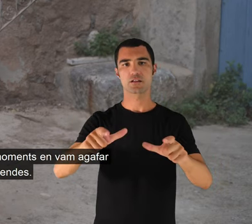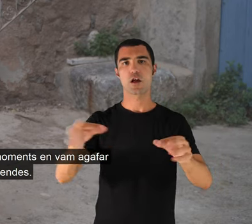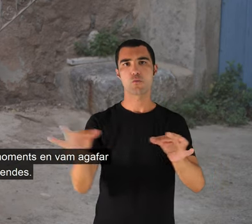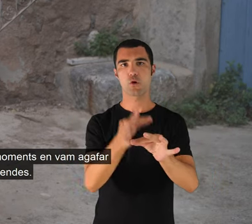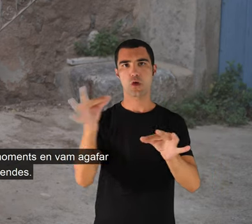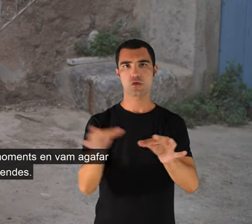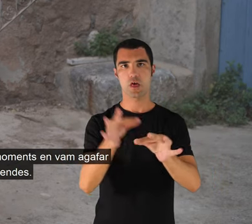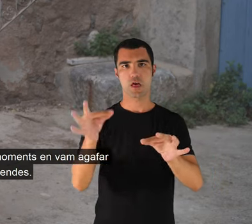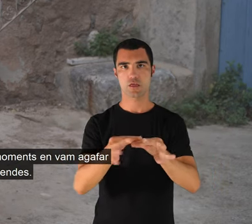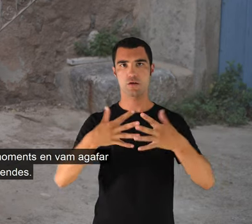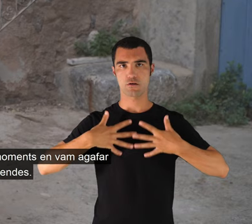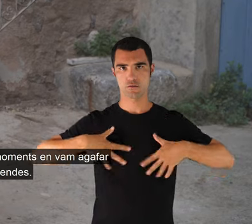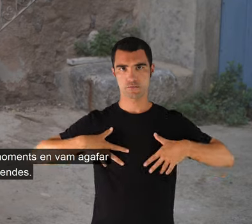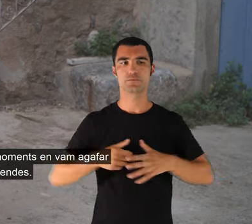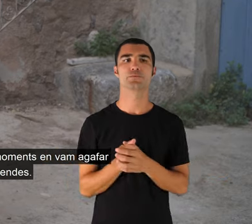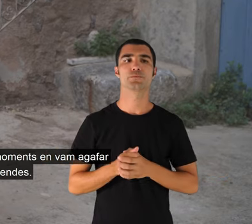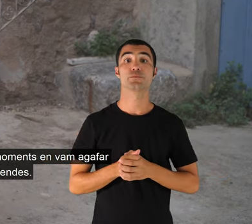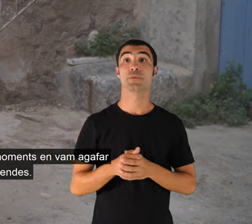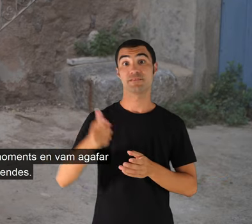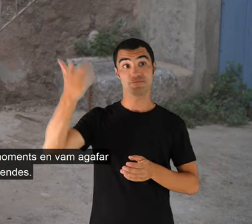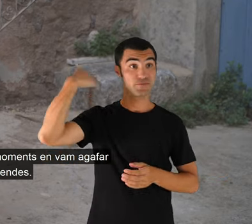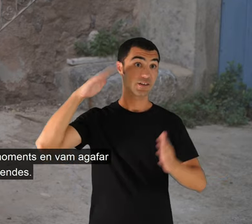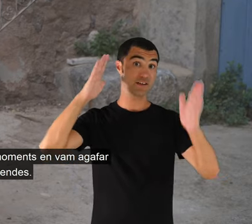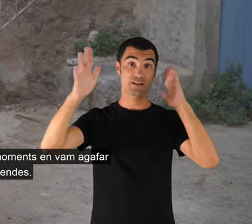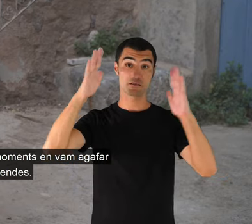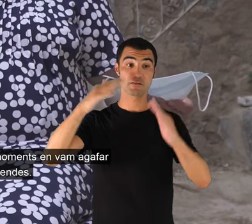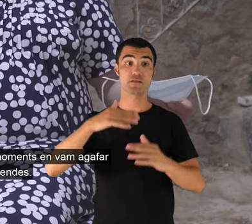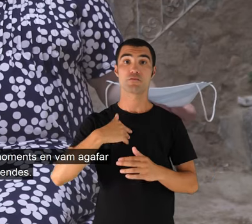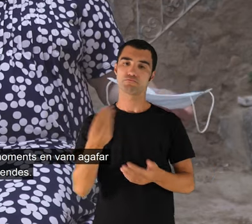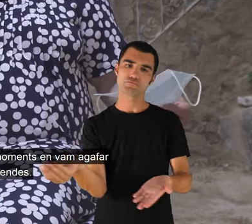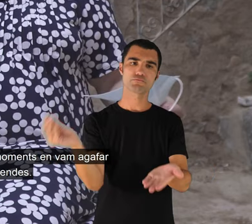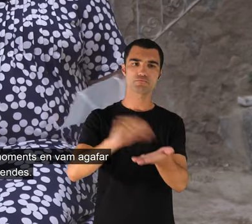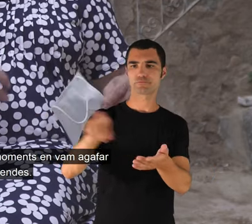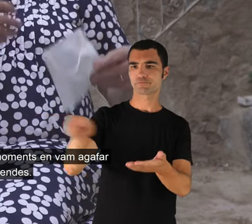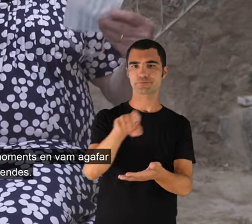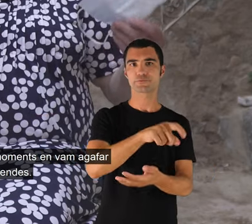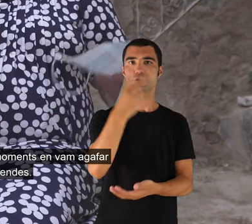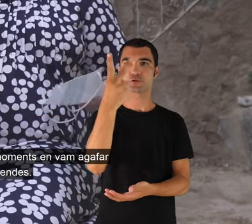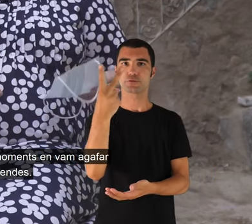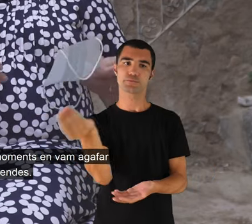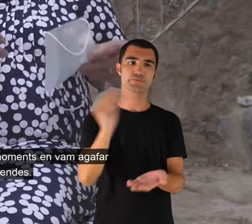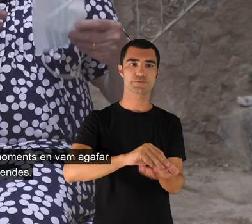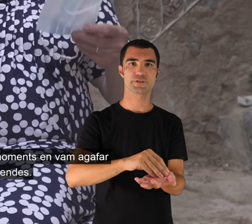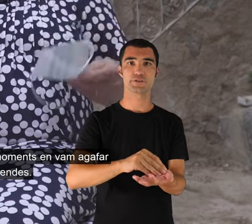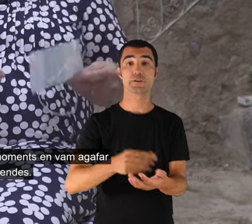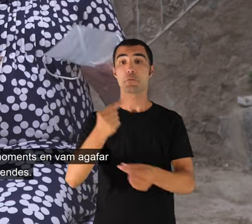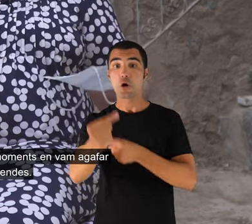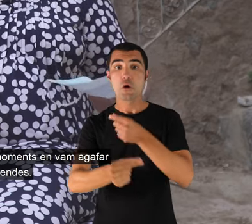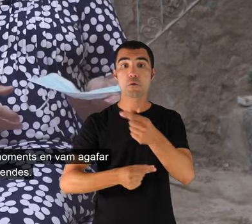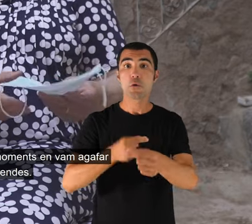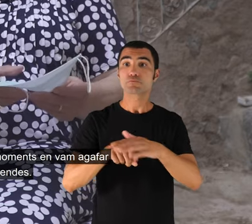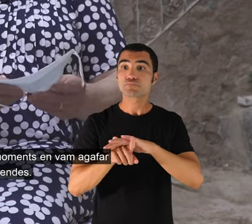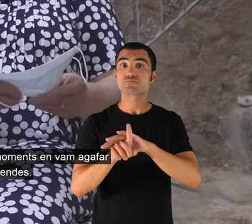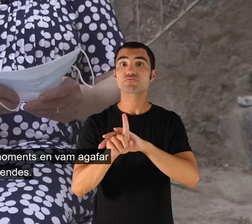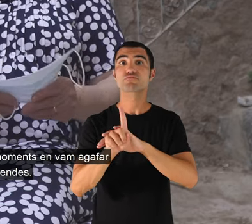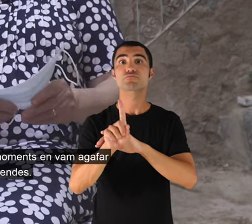I en aquest moment em vàrem agafar dues més. I de cada any vàrem anar